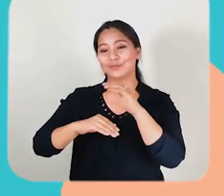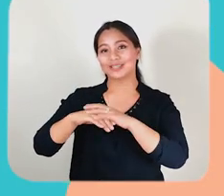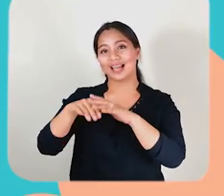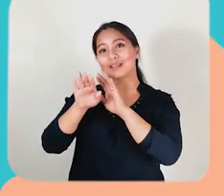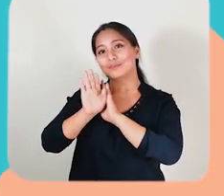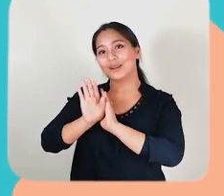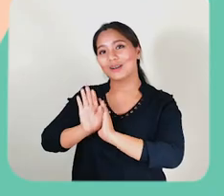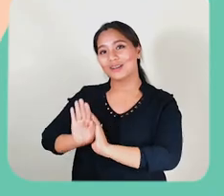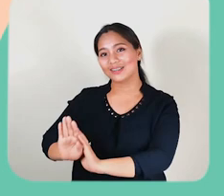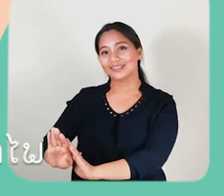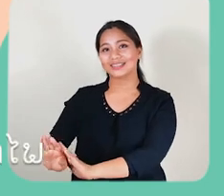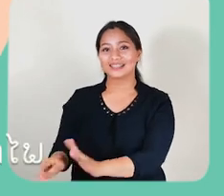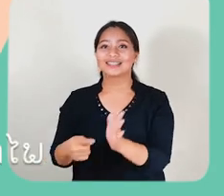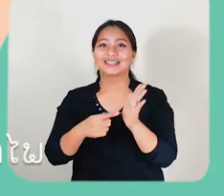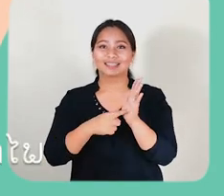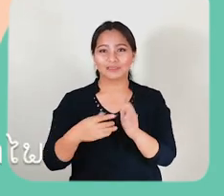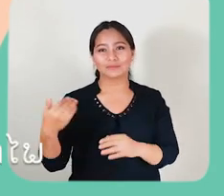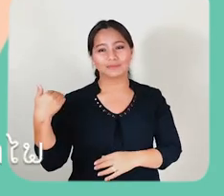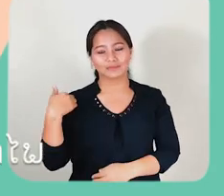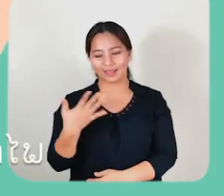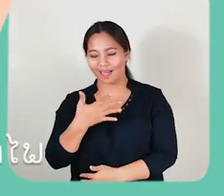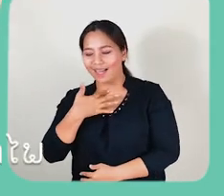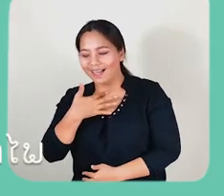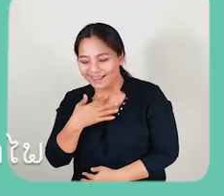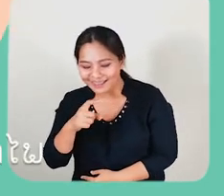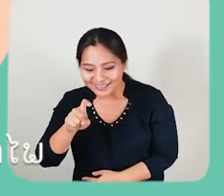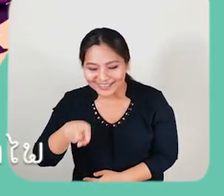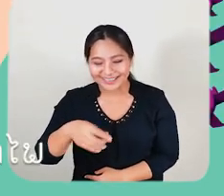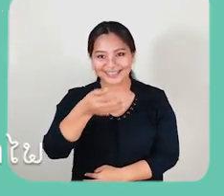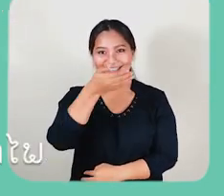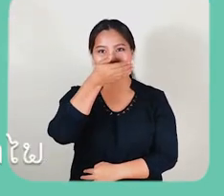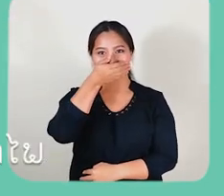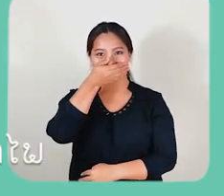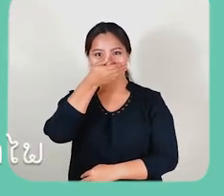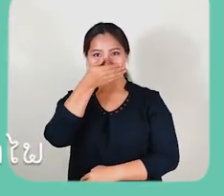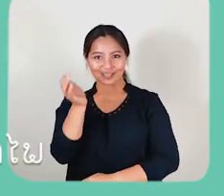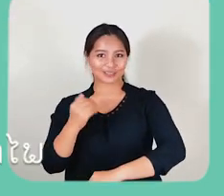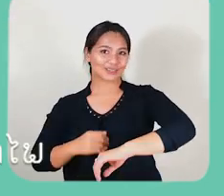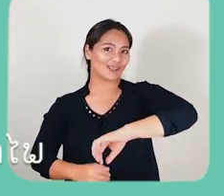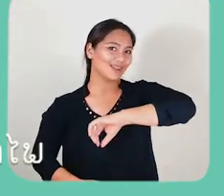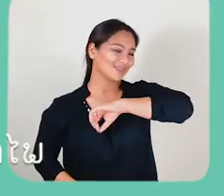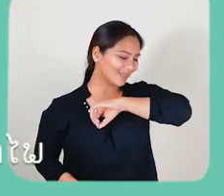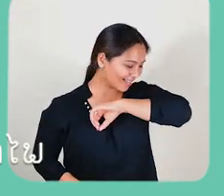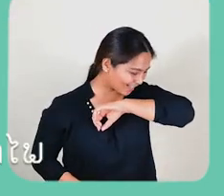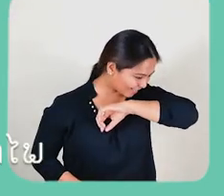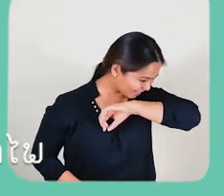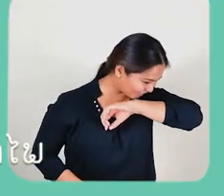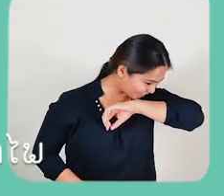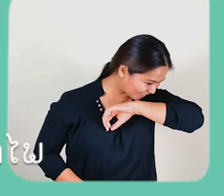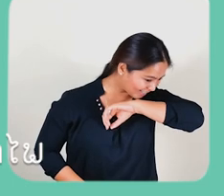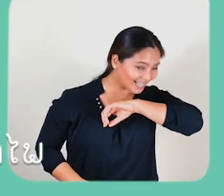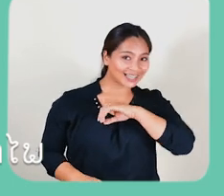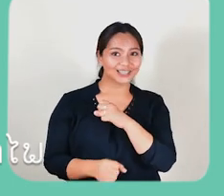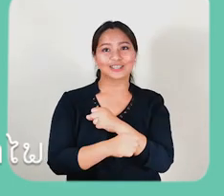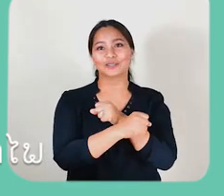ามือบ่สะอาดพอ หากมีอาการไอหรือจามต้องปิดปากด้วยข้อศอกไ